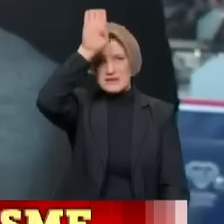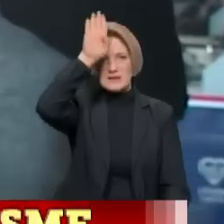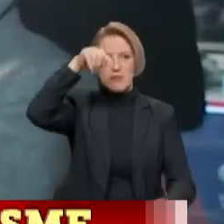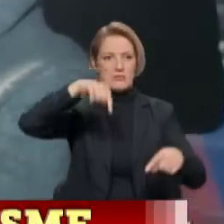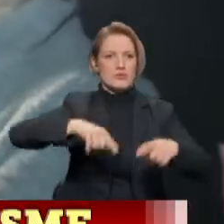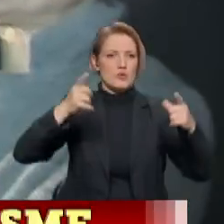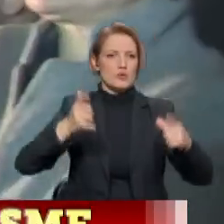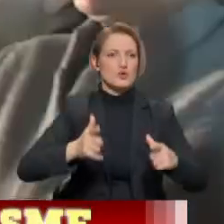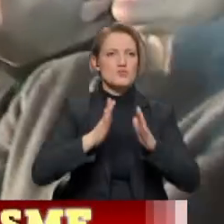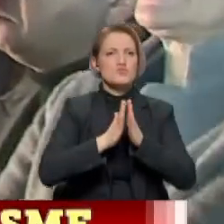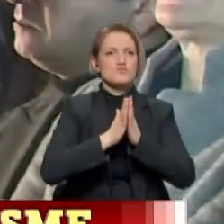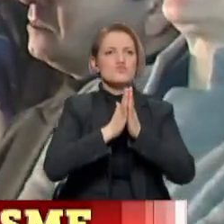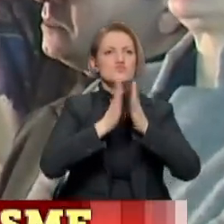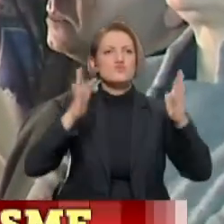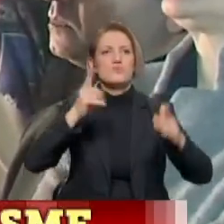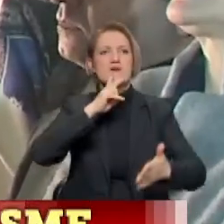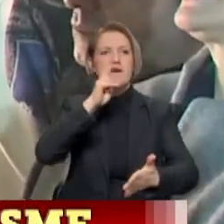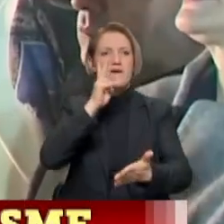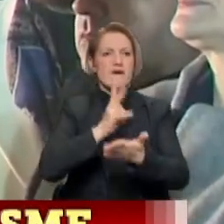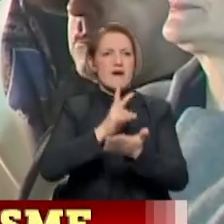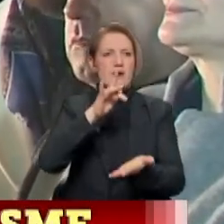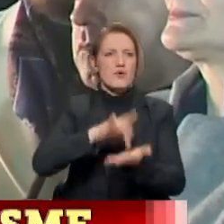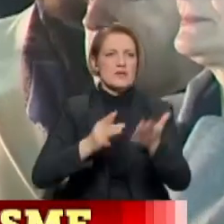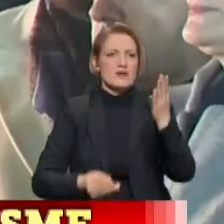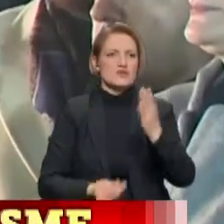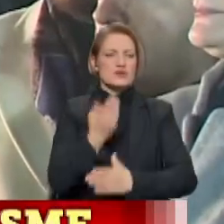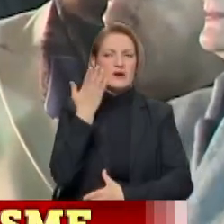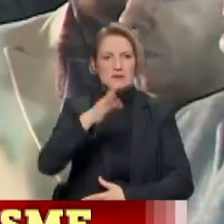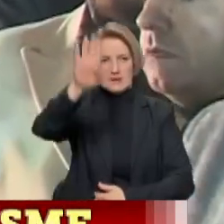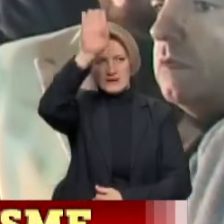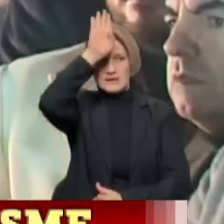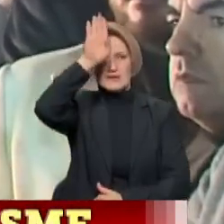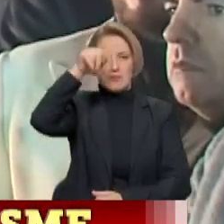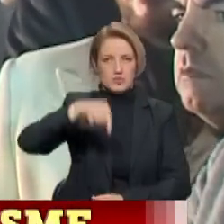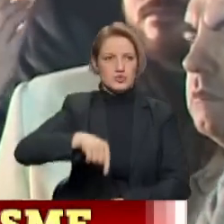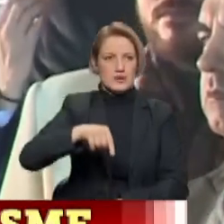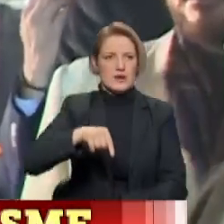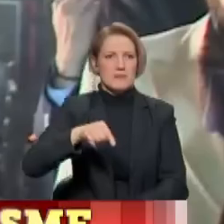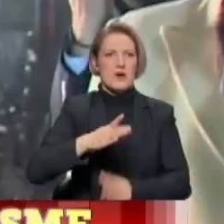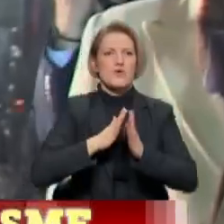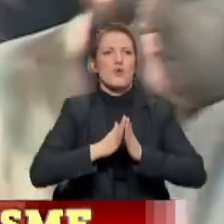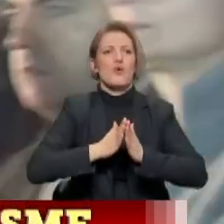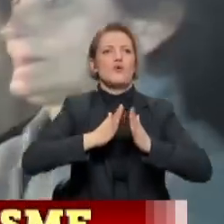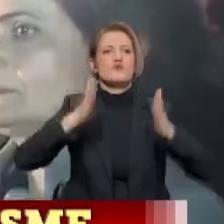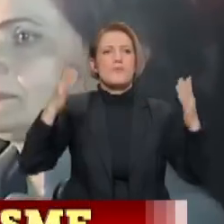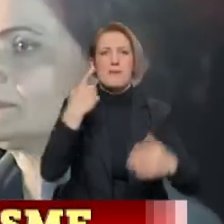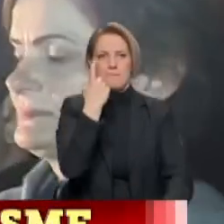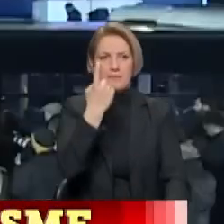İstanbul'da büyük bir irade ortaya koydunuz. İstanbul'da kocaman